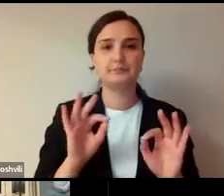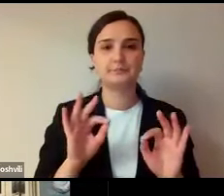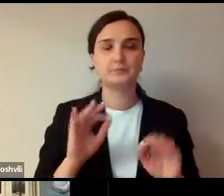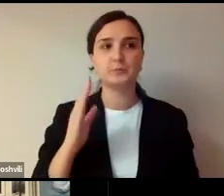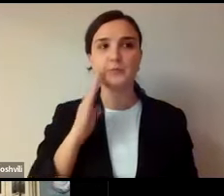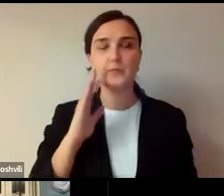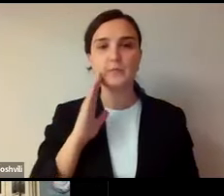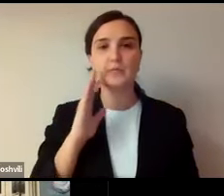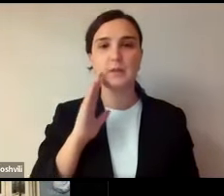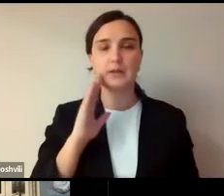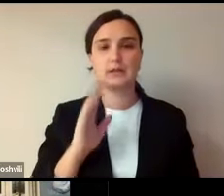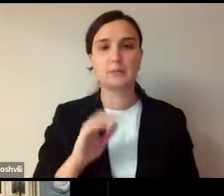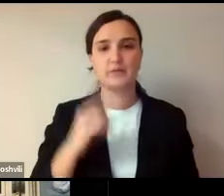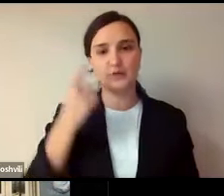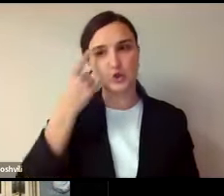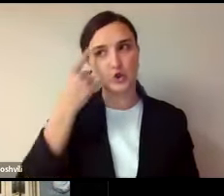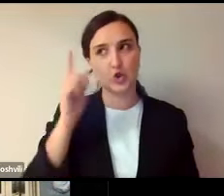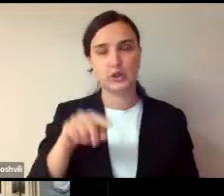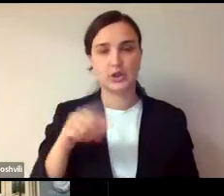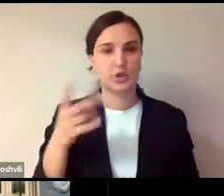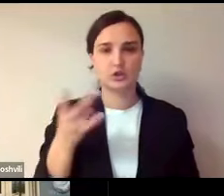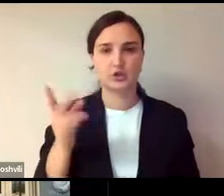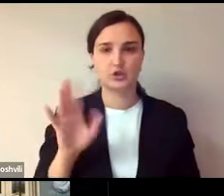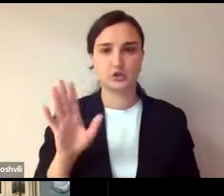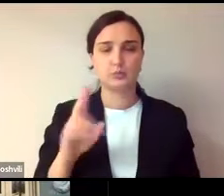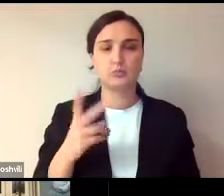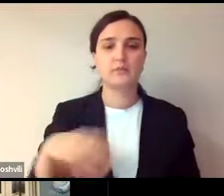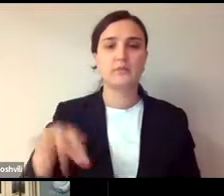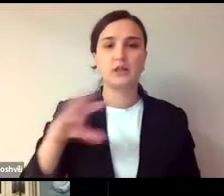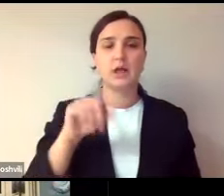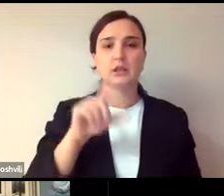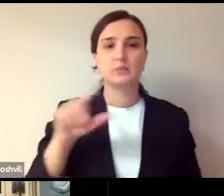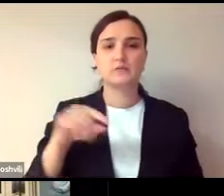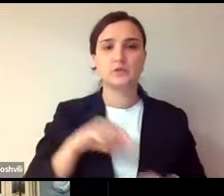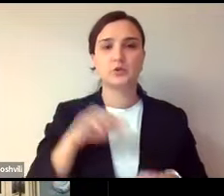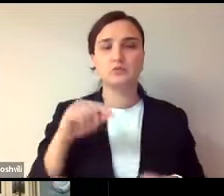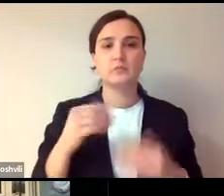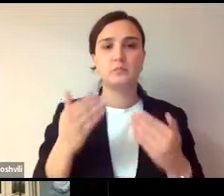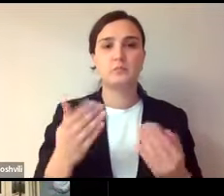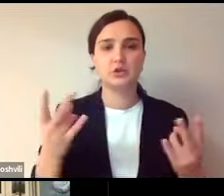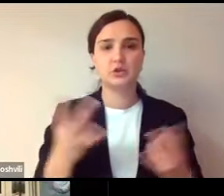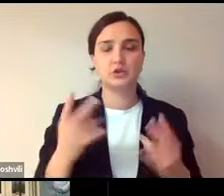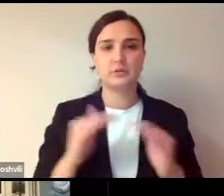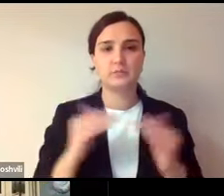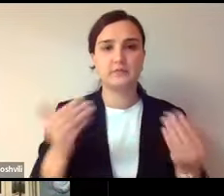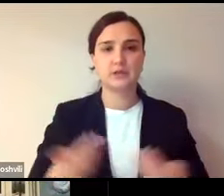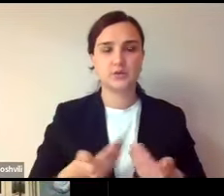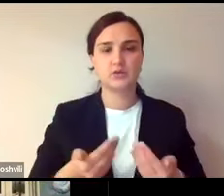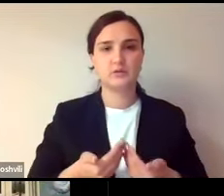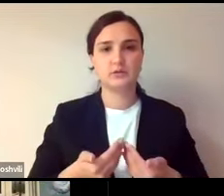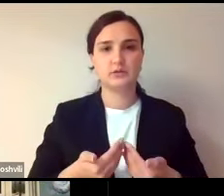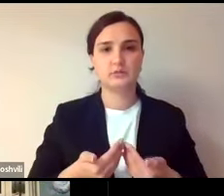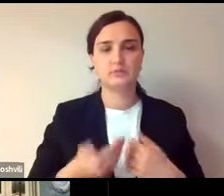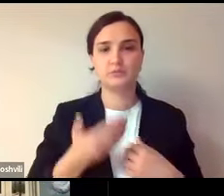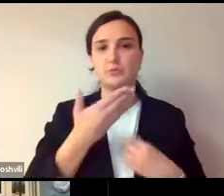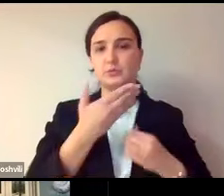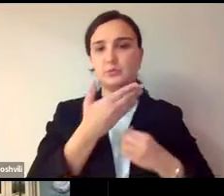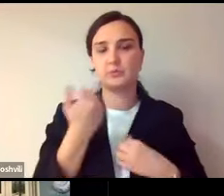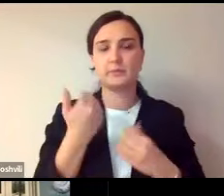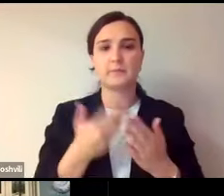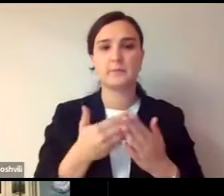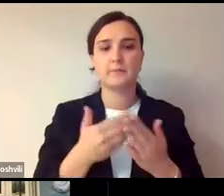სამართლებრივი ცოდნა ამას არ სჭირდება, იმიტომ რომ ყველა ადამიანი გძნობს, რომ მას სჭირდება საცხოვრისი, არ აქვს